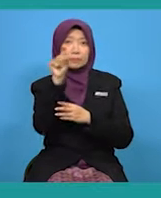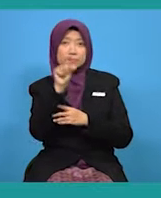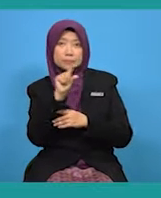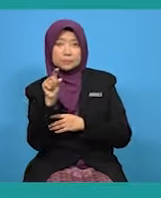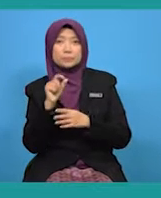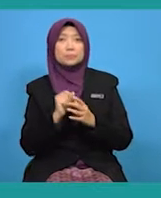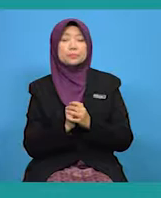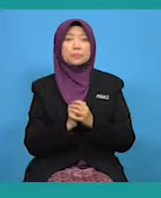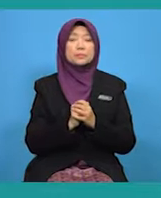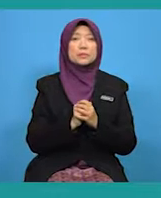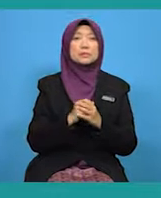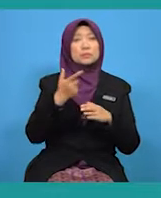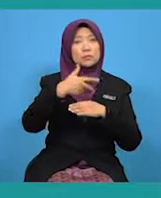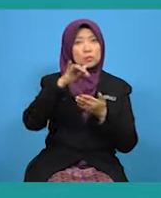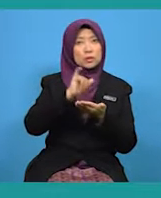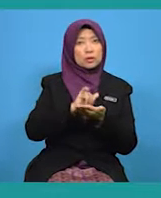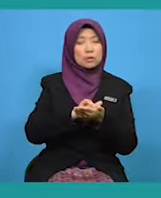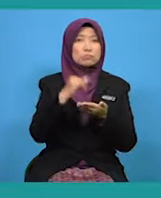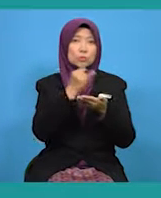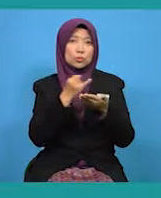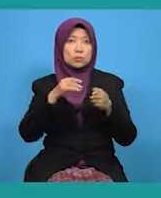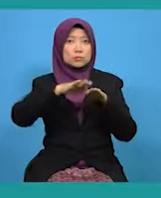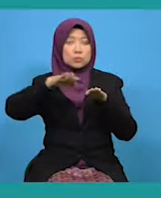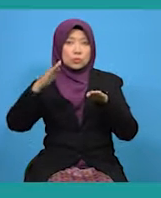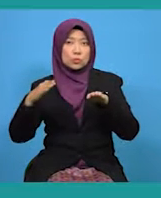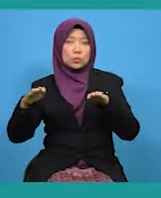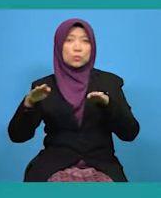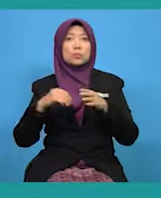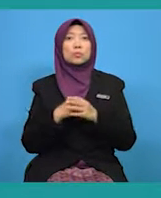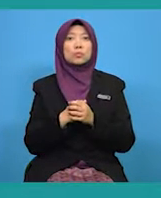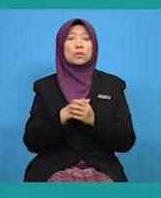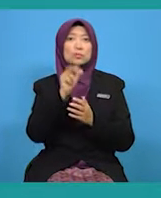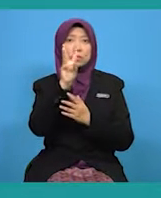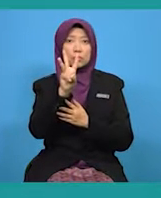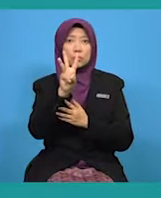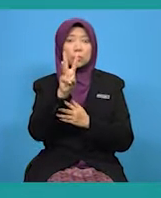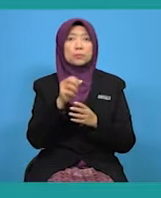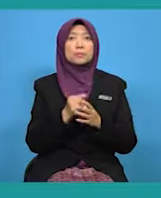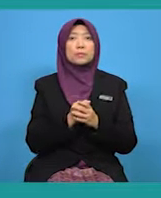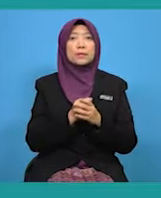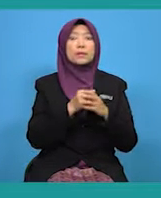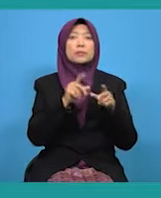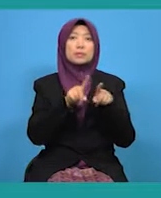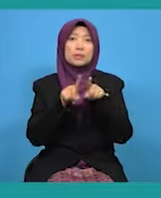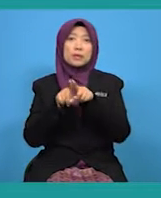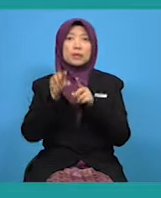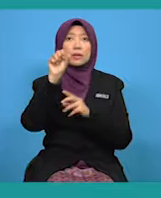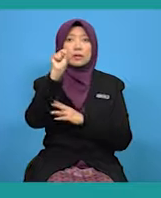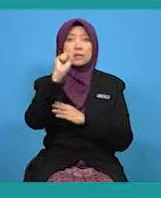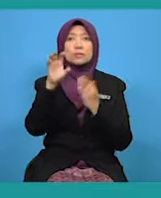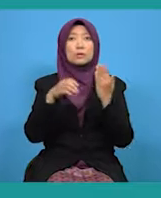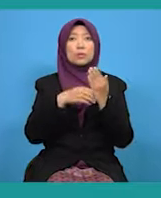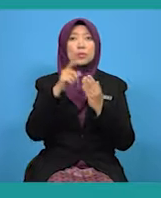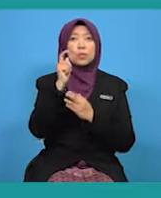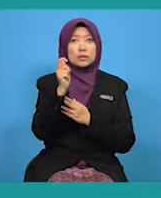koordinat kemudian ada perlu lukis dulu bocoran yaitu dablu bersamaan es campur